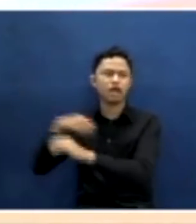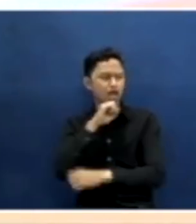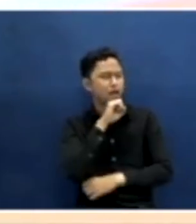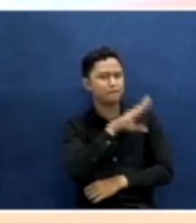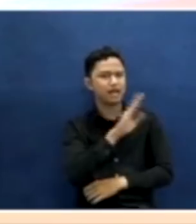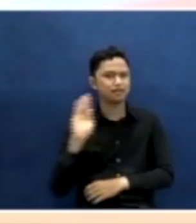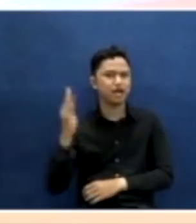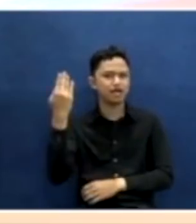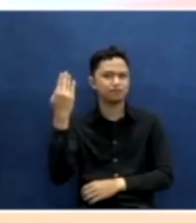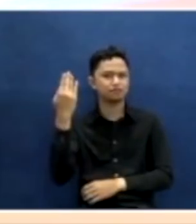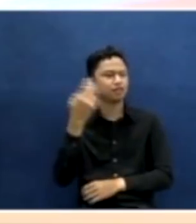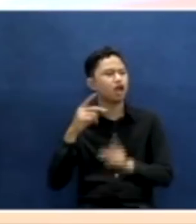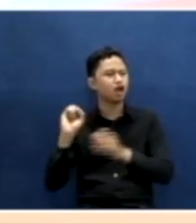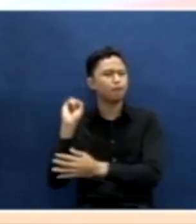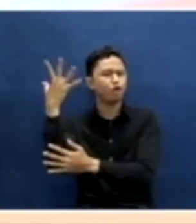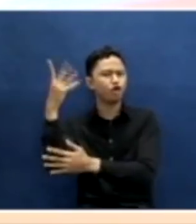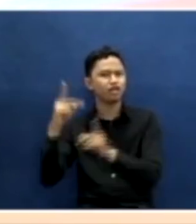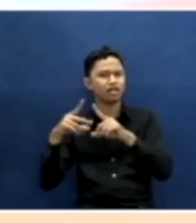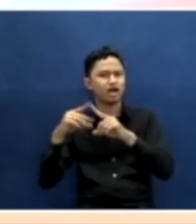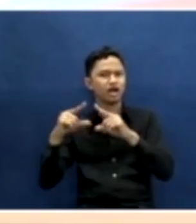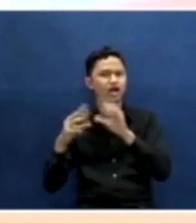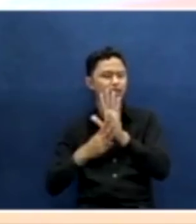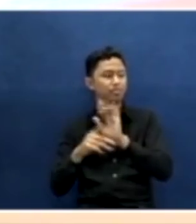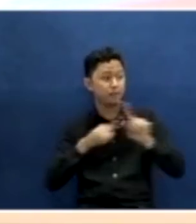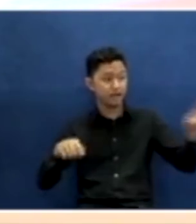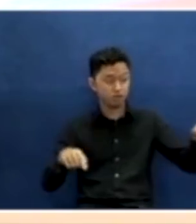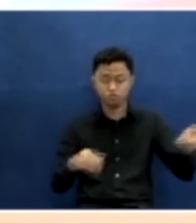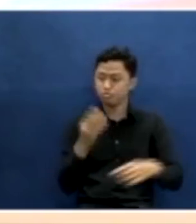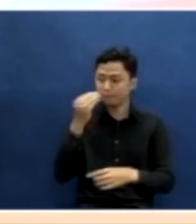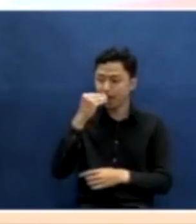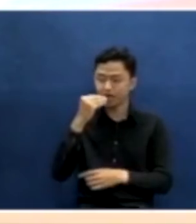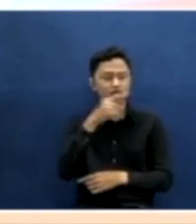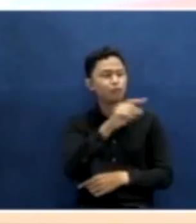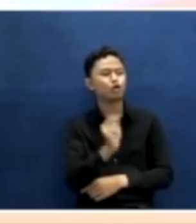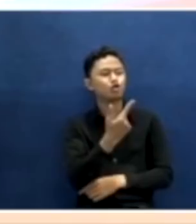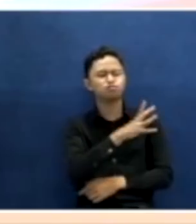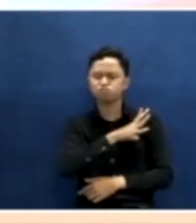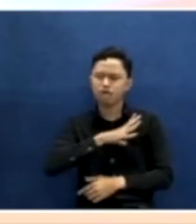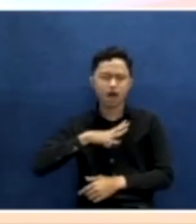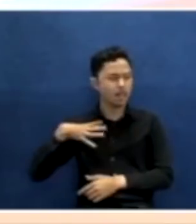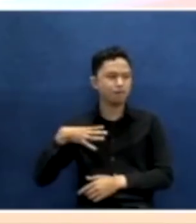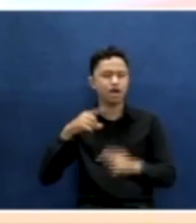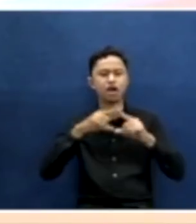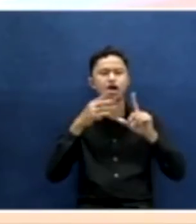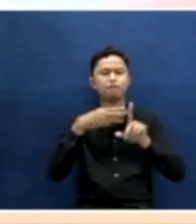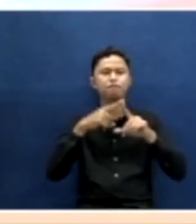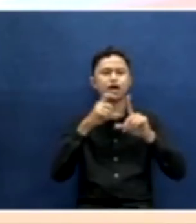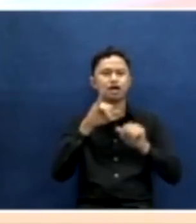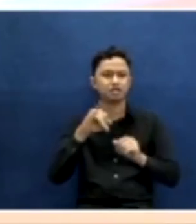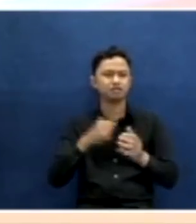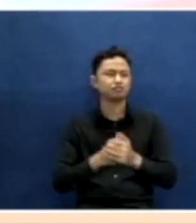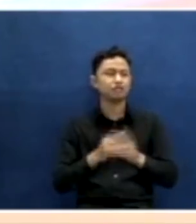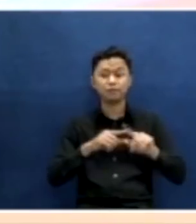pohon yang diharamkan oleh Allah itu akan memberikan kabagian dan ternyata di setelah kita akhirnya faham diusirnya Nabi Adam